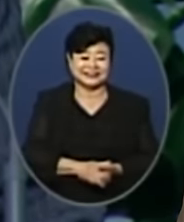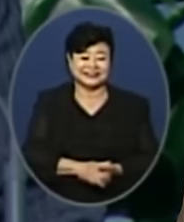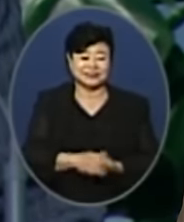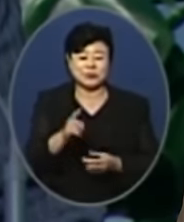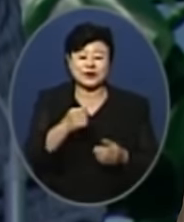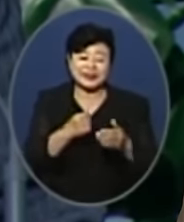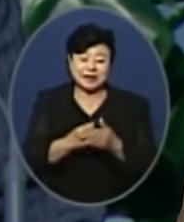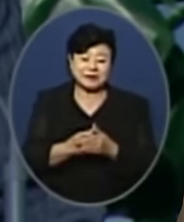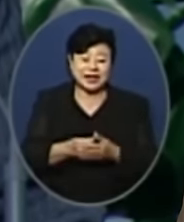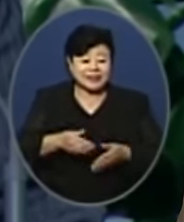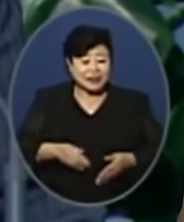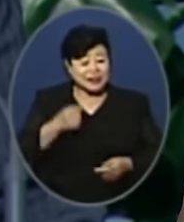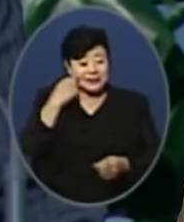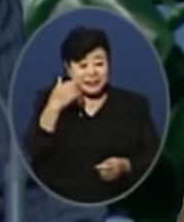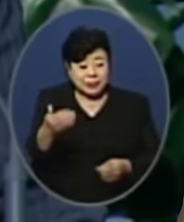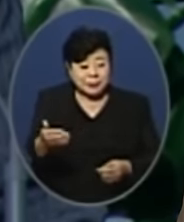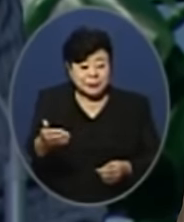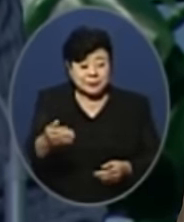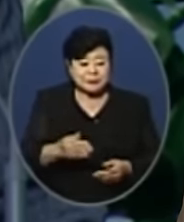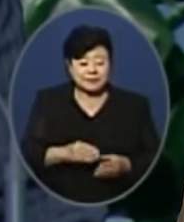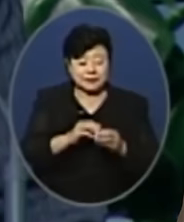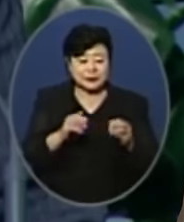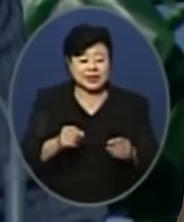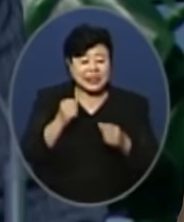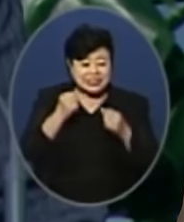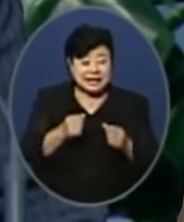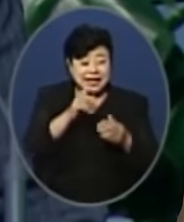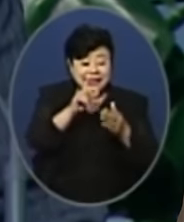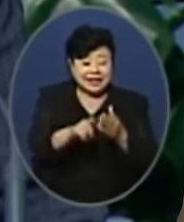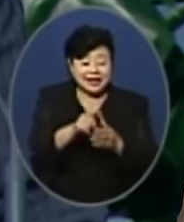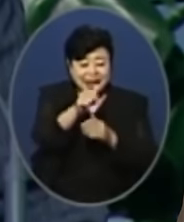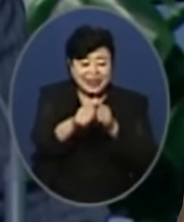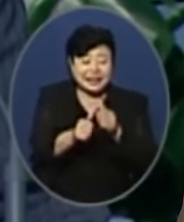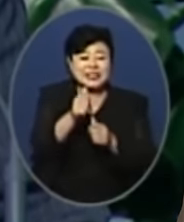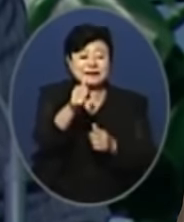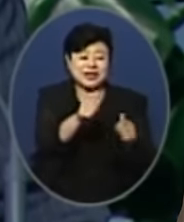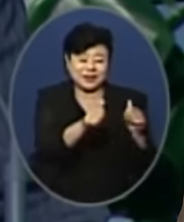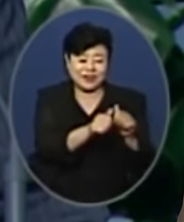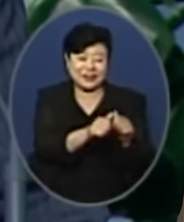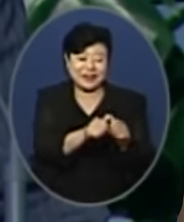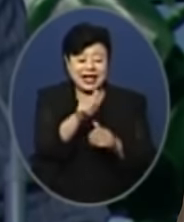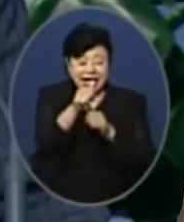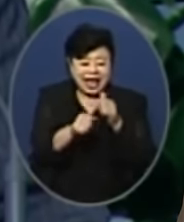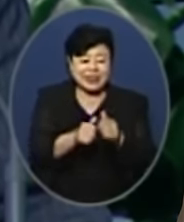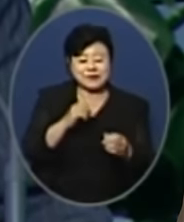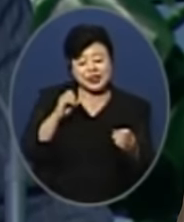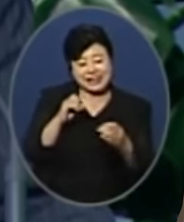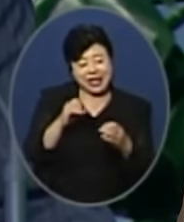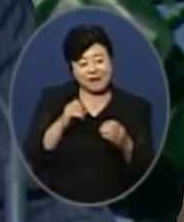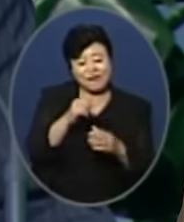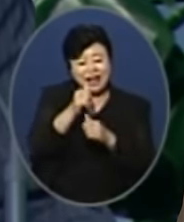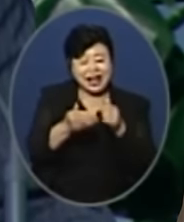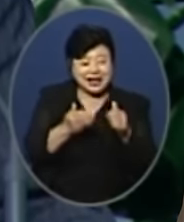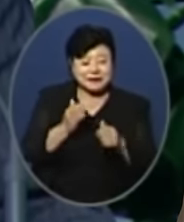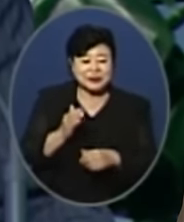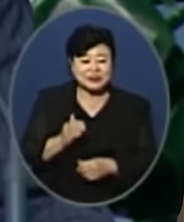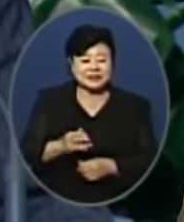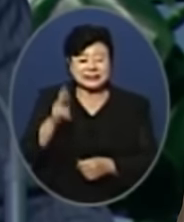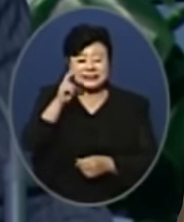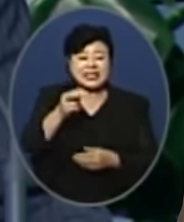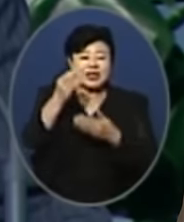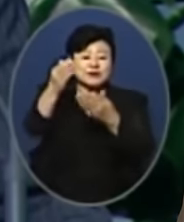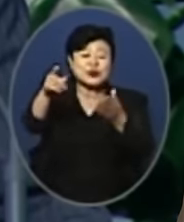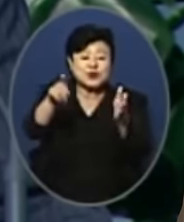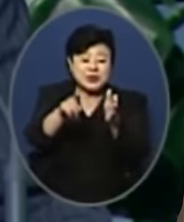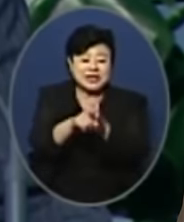무엇 때문에 태어났느냐? 이 땅에 살면서 하나님 곁에 있고 하나님과 대화하고 하나님을